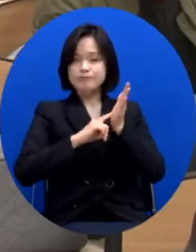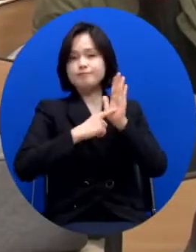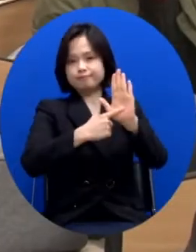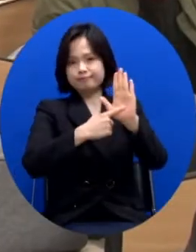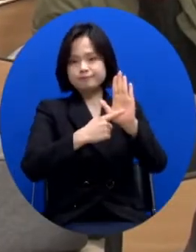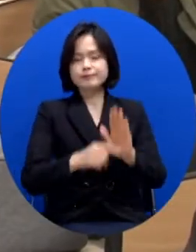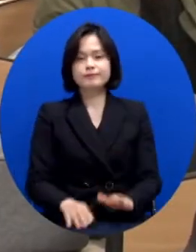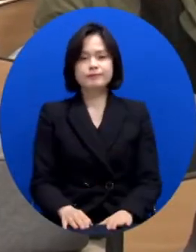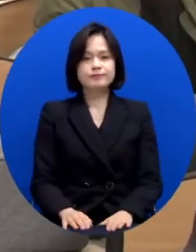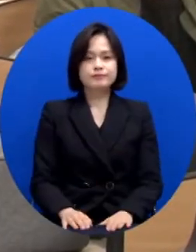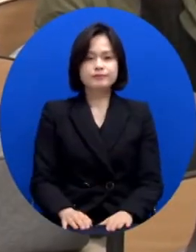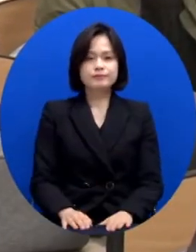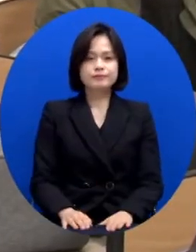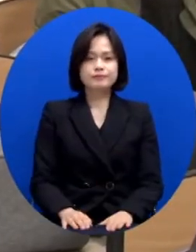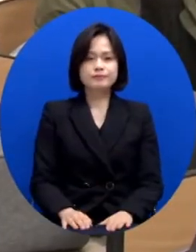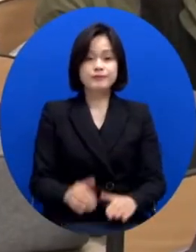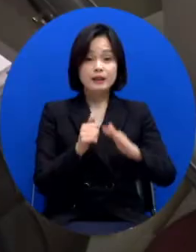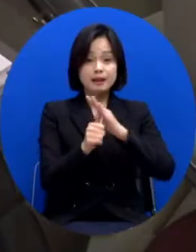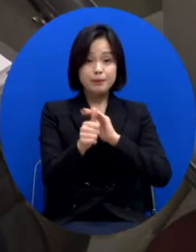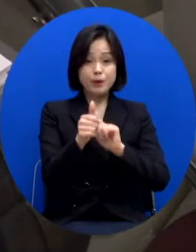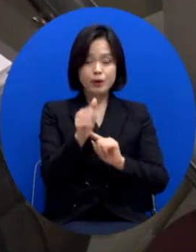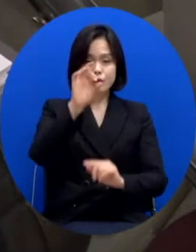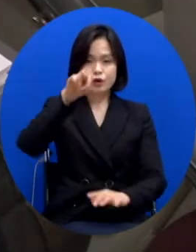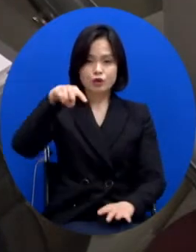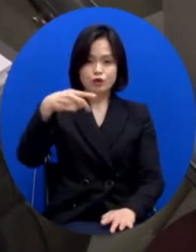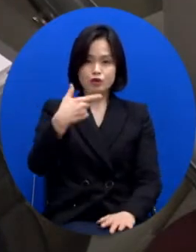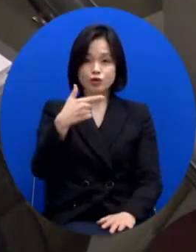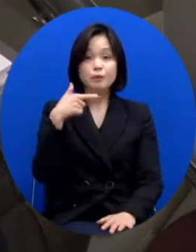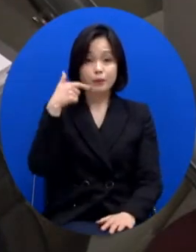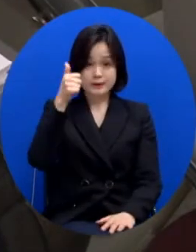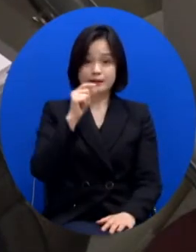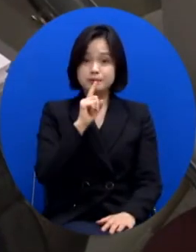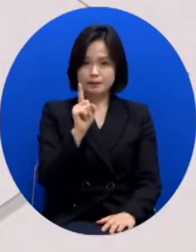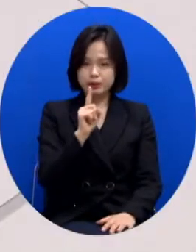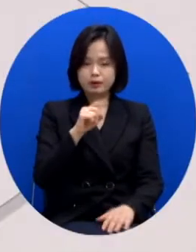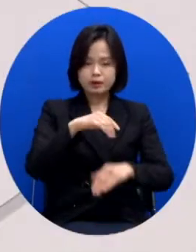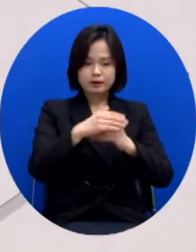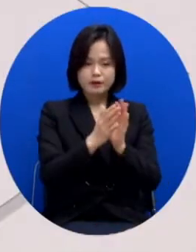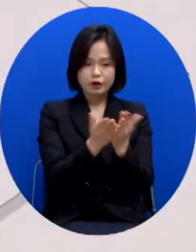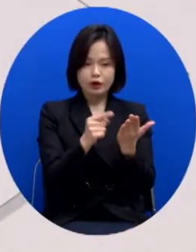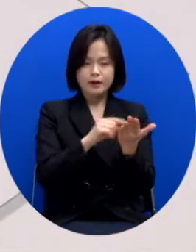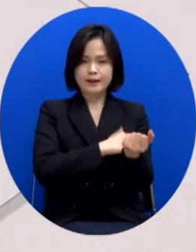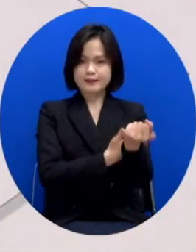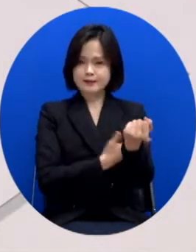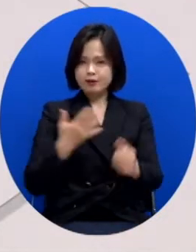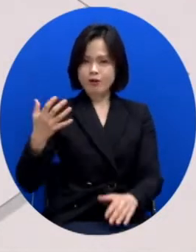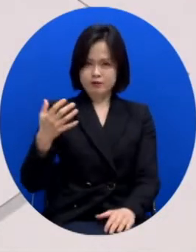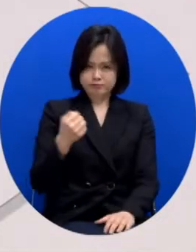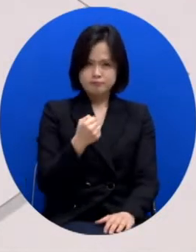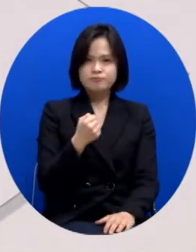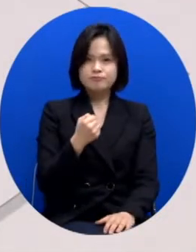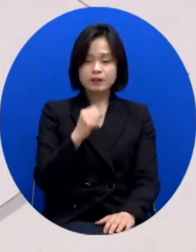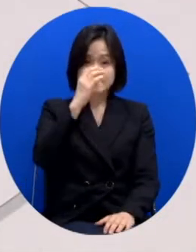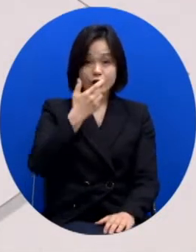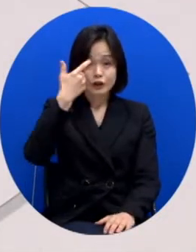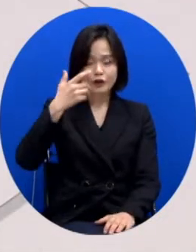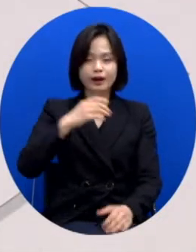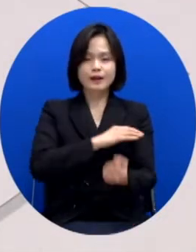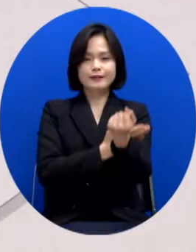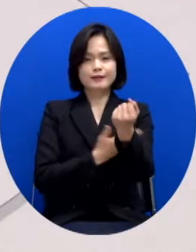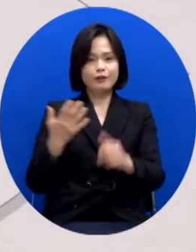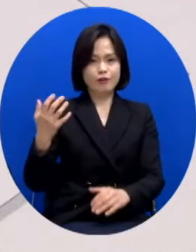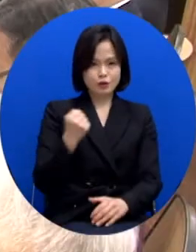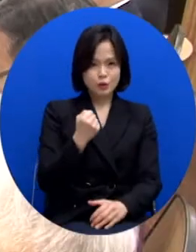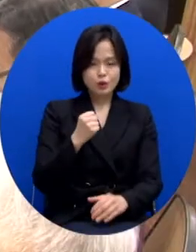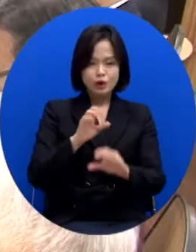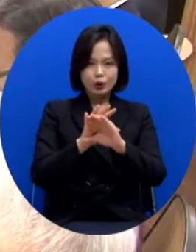기자회견에서 봉동 대표 윤 보 한 감독은 성령의 능력으로 코로나 1골을 소멸시키기 위해 우리 모두 한 마음으로 기도 하자 고